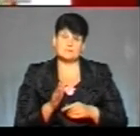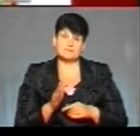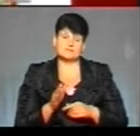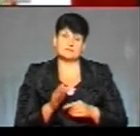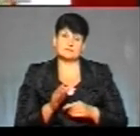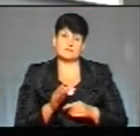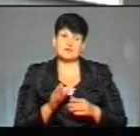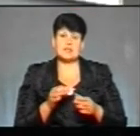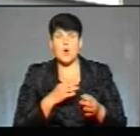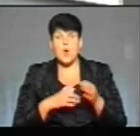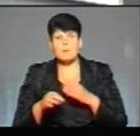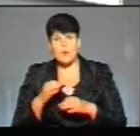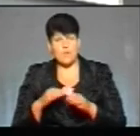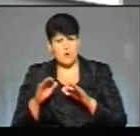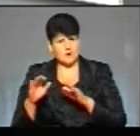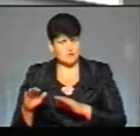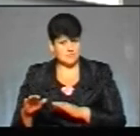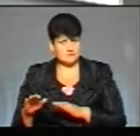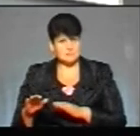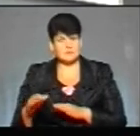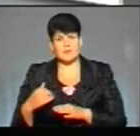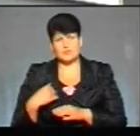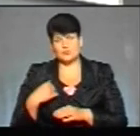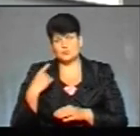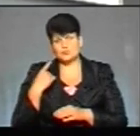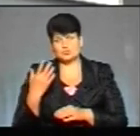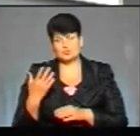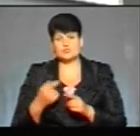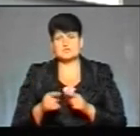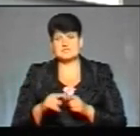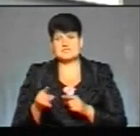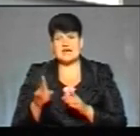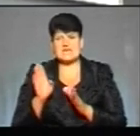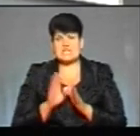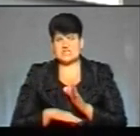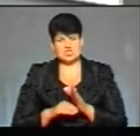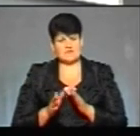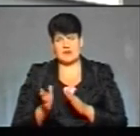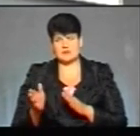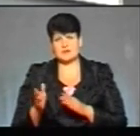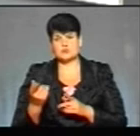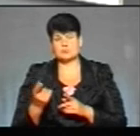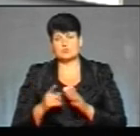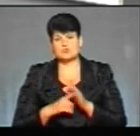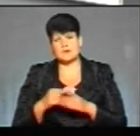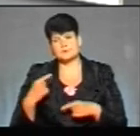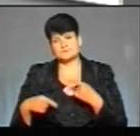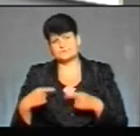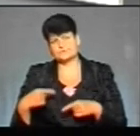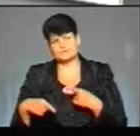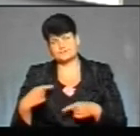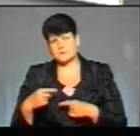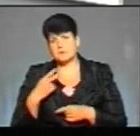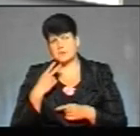щодо обговорення, так, хоча, на мою думку, це гірший варіант, тому що, якщо ми тут зайдемо в полеміку, особливо, ми бачимо